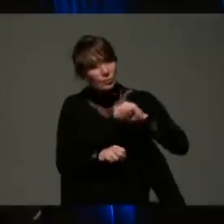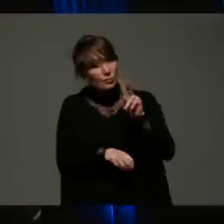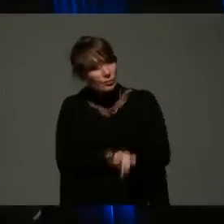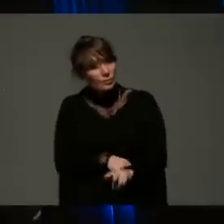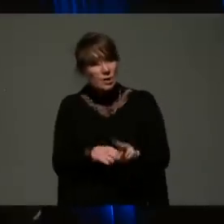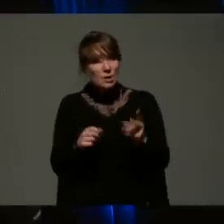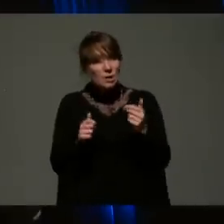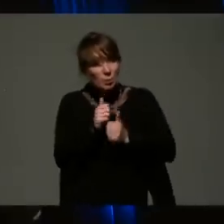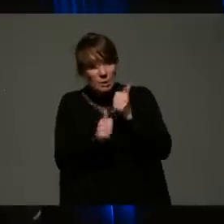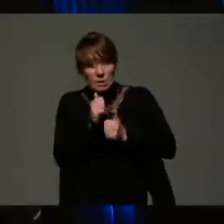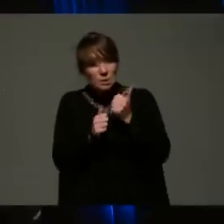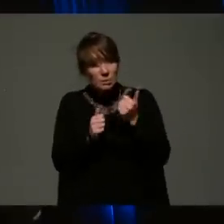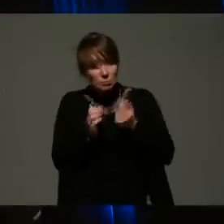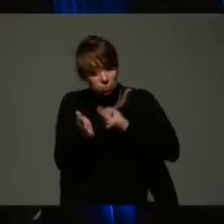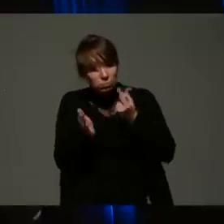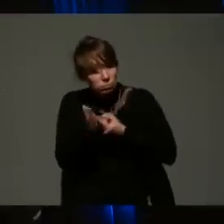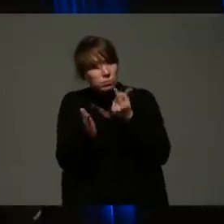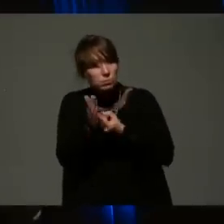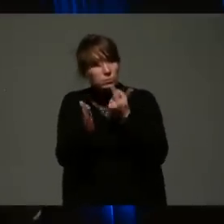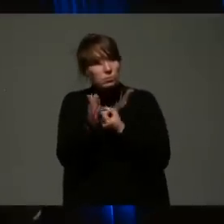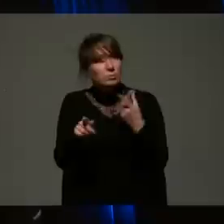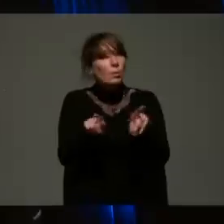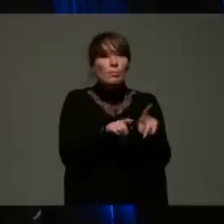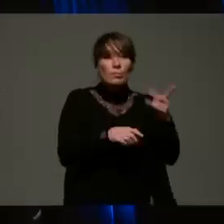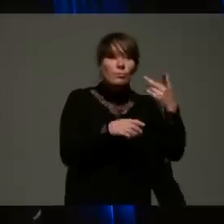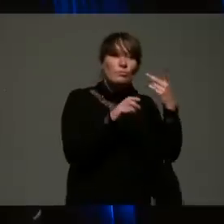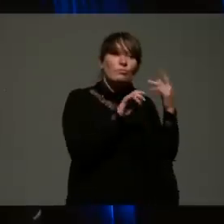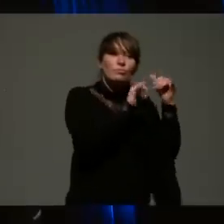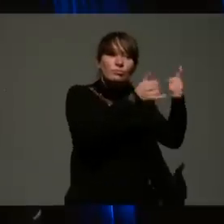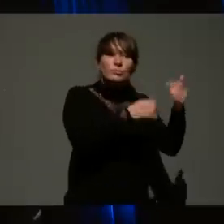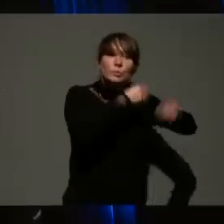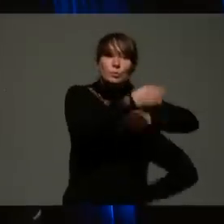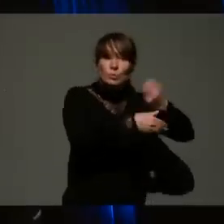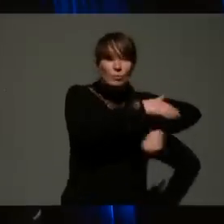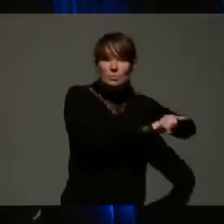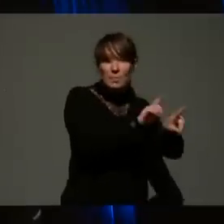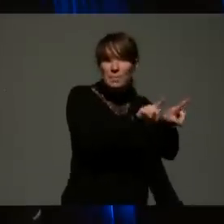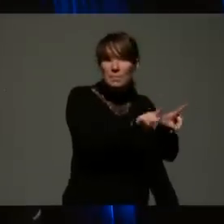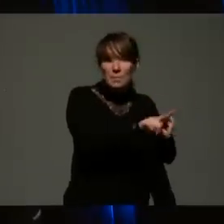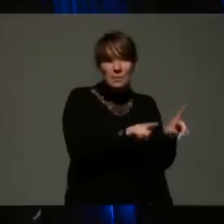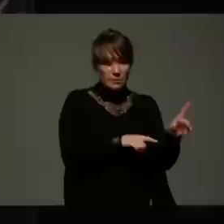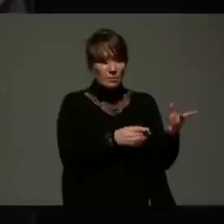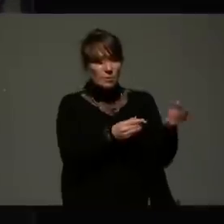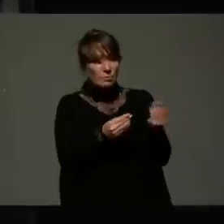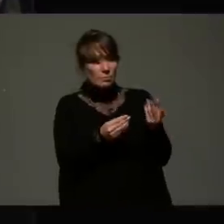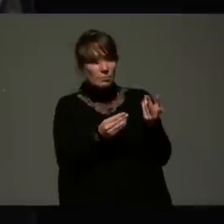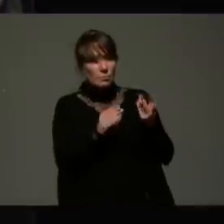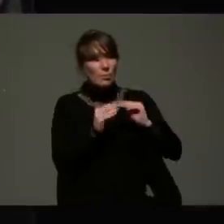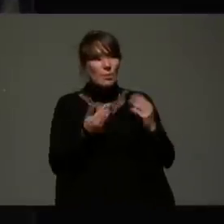très fréquentes, même chose pour les Coupes du monde de football, et qui pose à ce moment-là de véritables